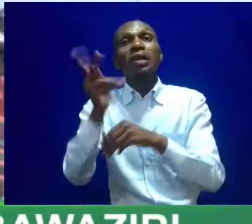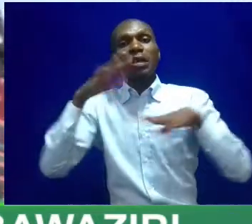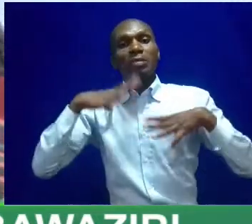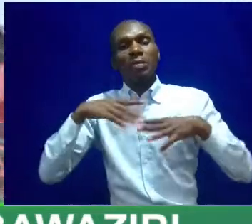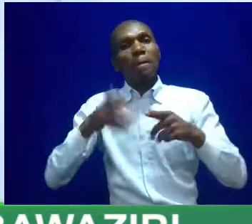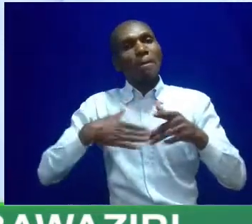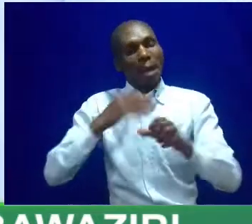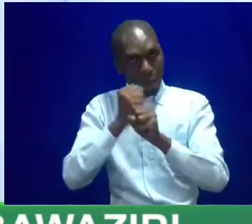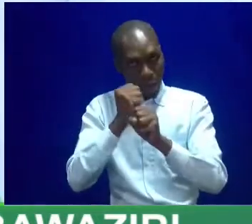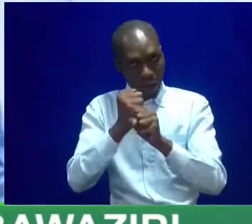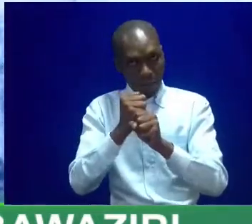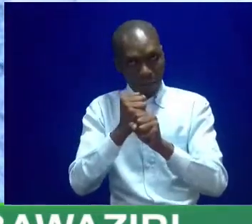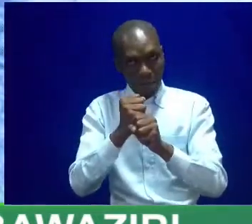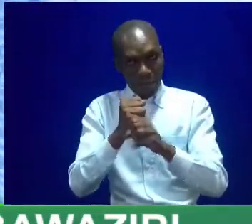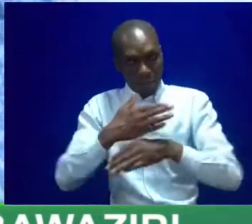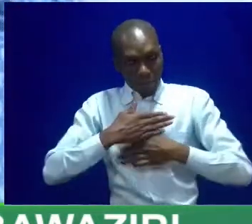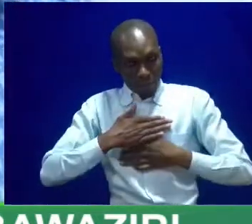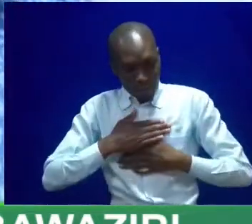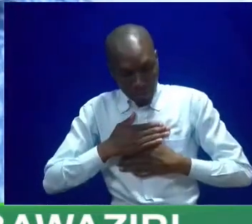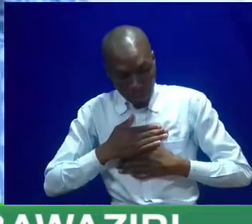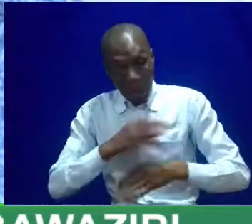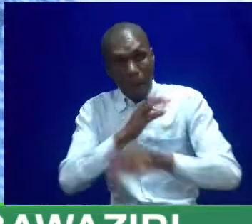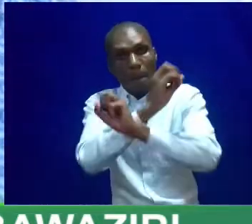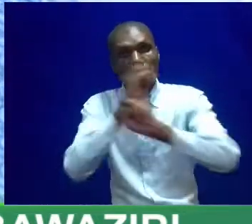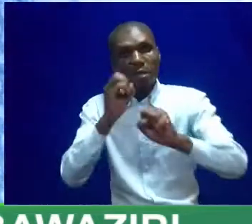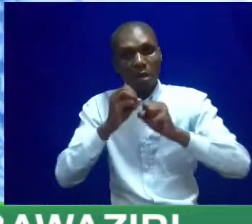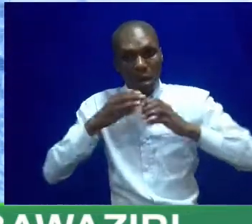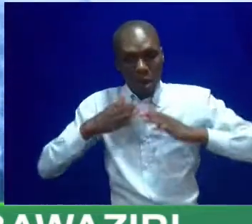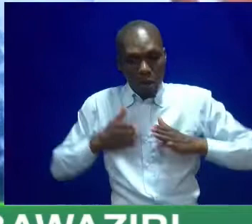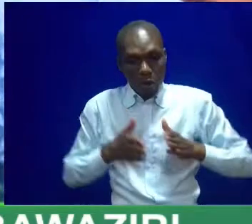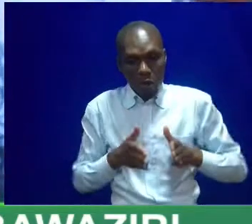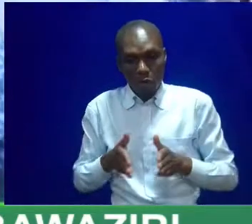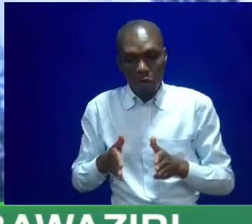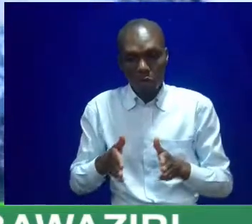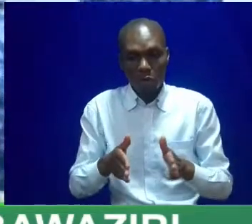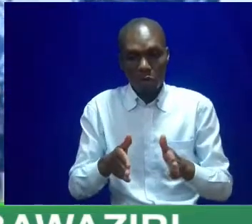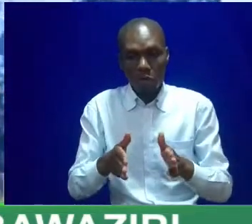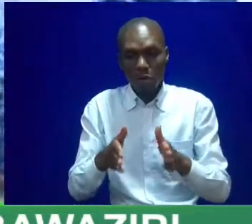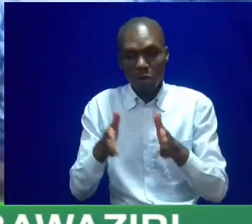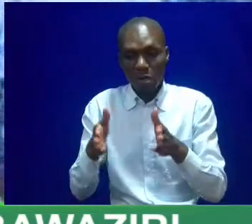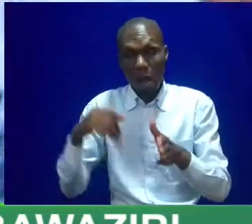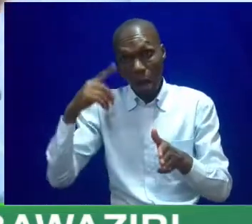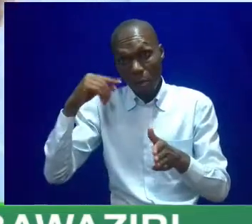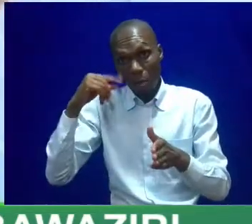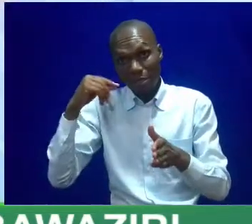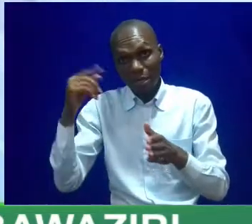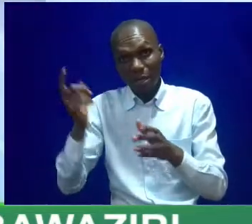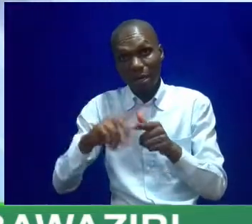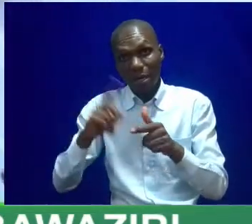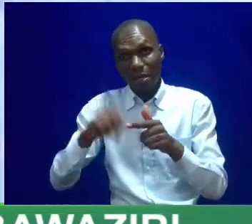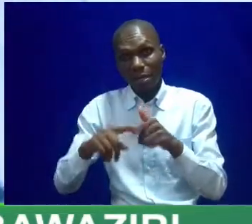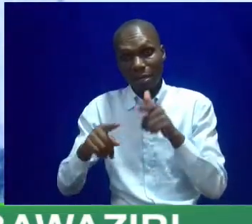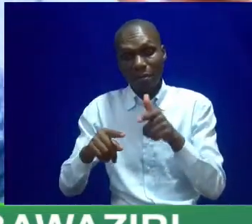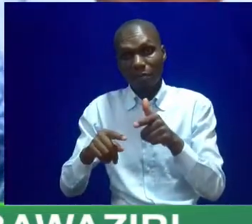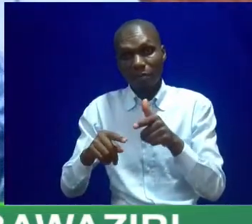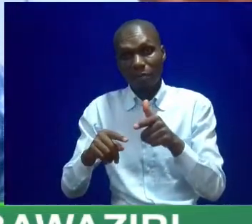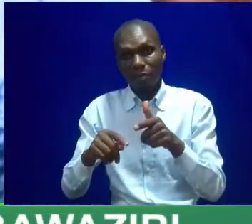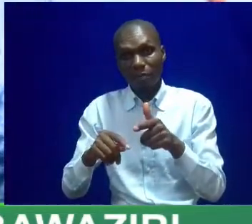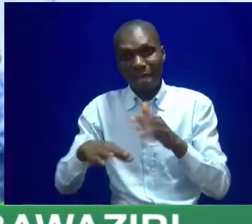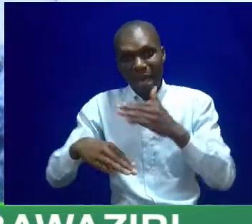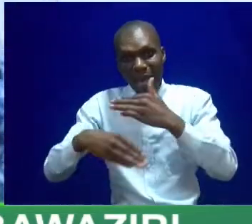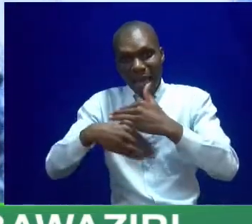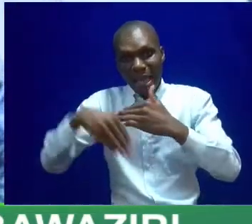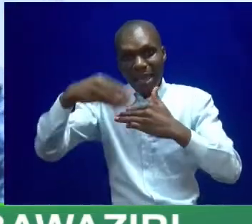kazi yetu. Mheshimiwa Rais, barabara kutoka hapa Mtwapa mpaka pale Malindi